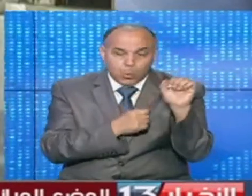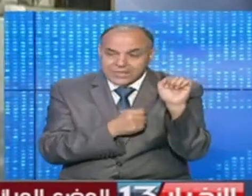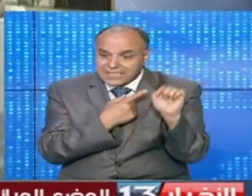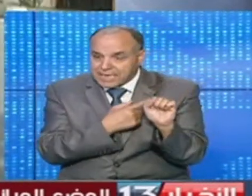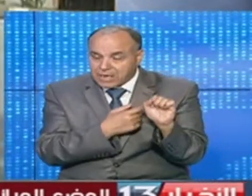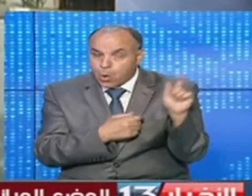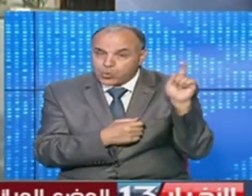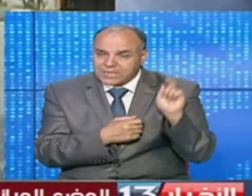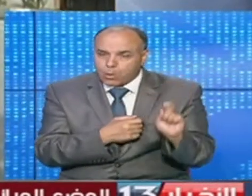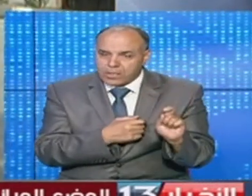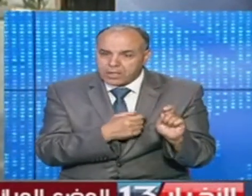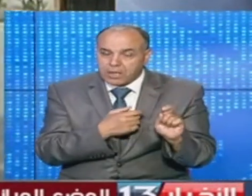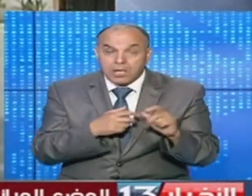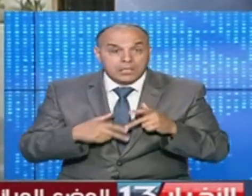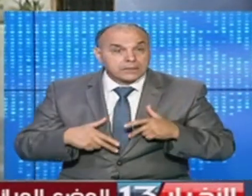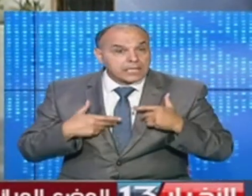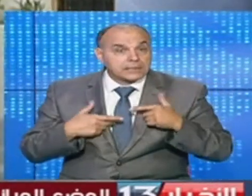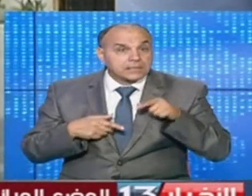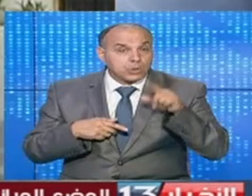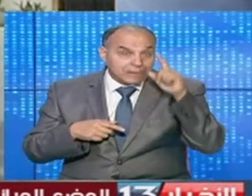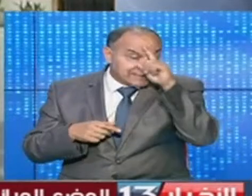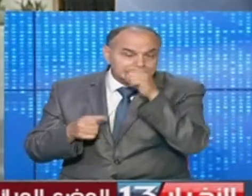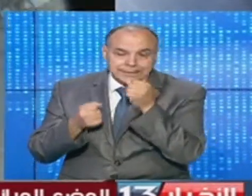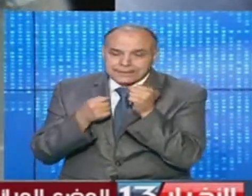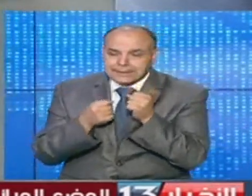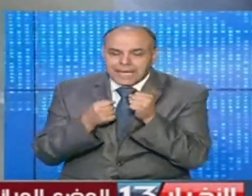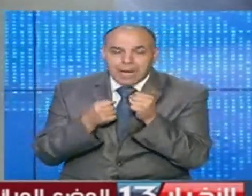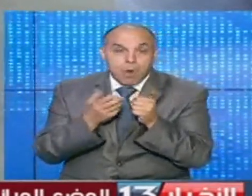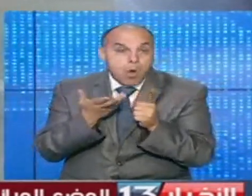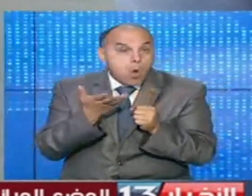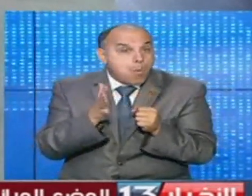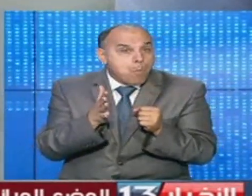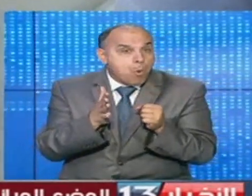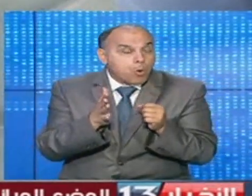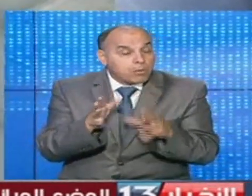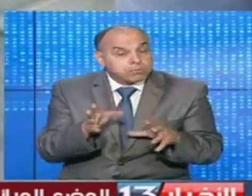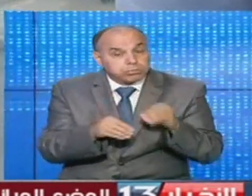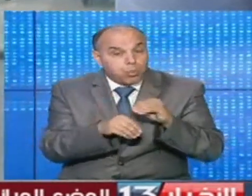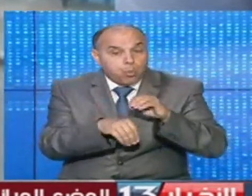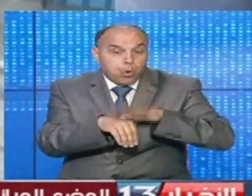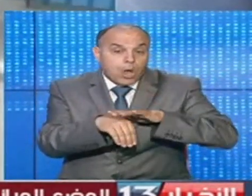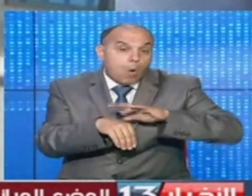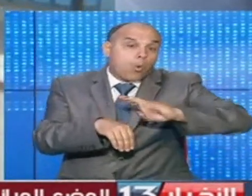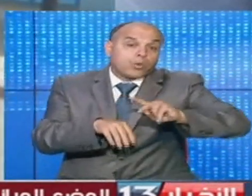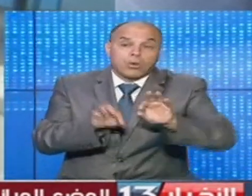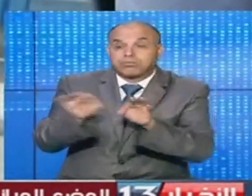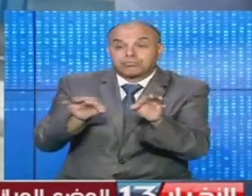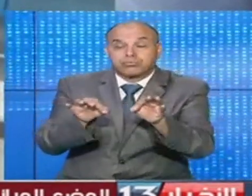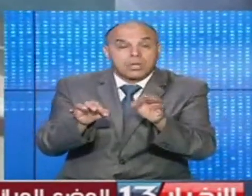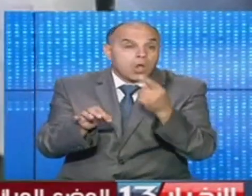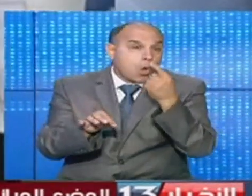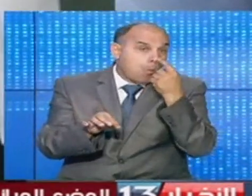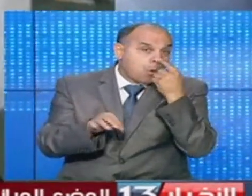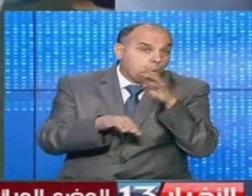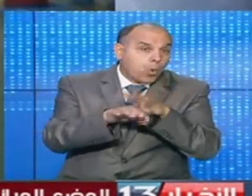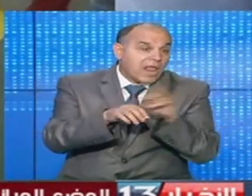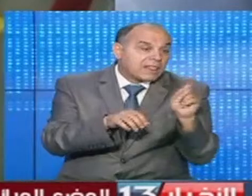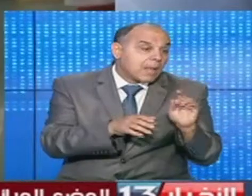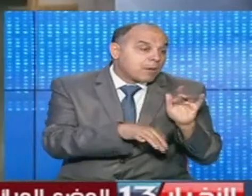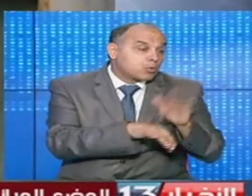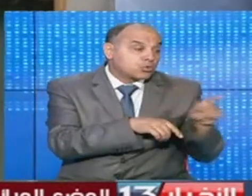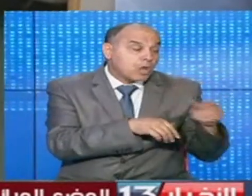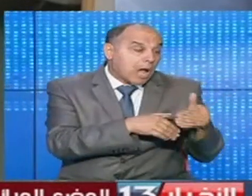وصخب ان تعيش وضع حرج وربما تلتحق بها ولايات اخرى على غرار ولايه نابل